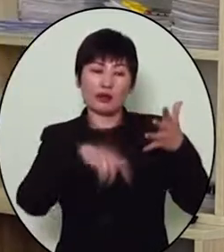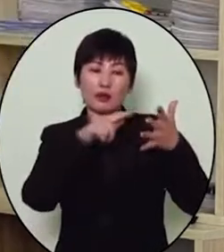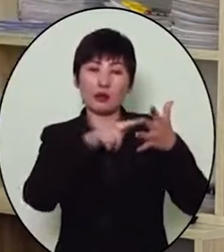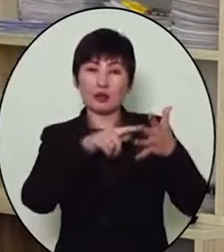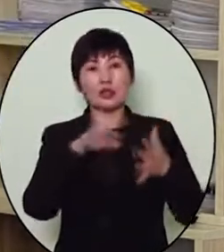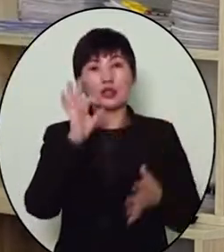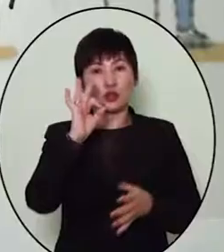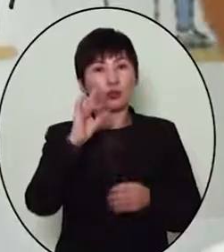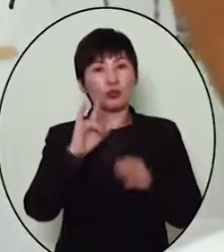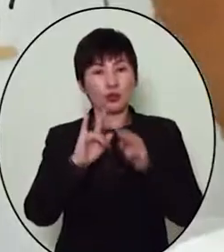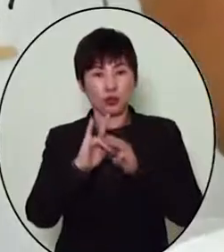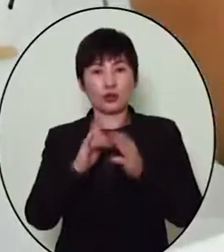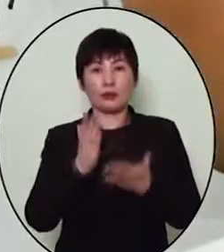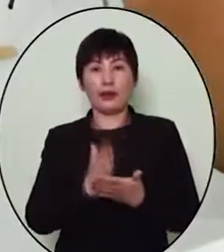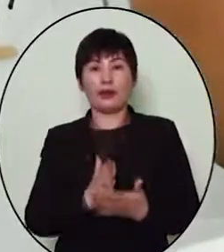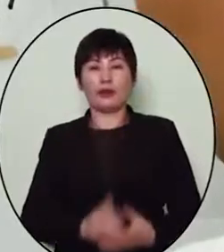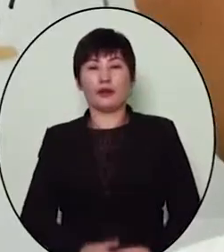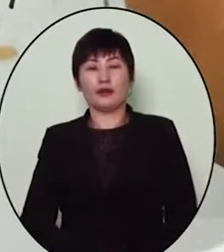маань зөв суусан байна.